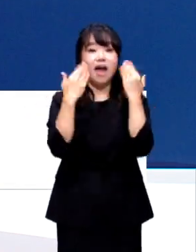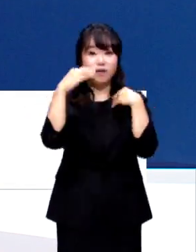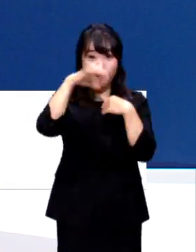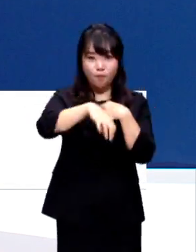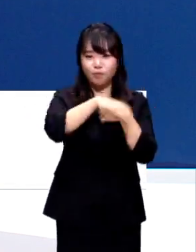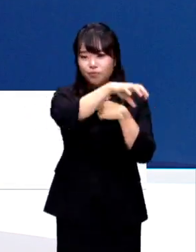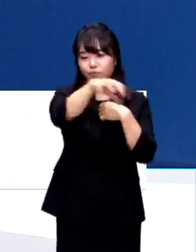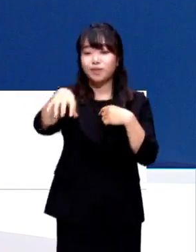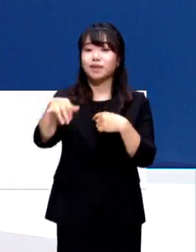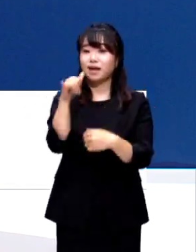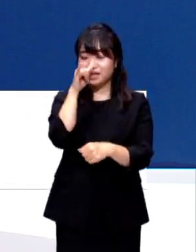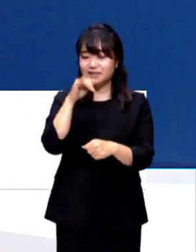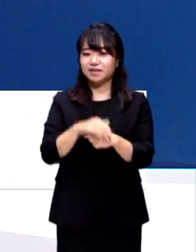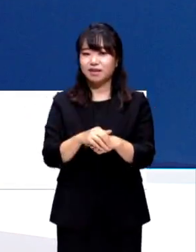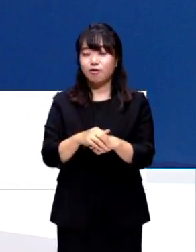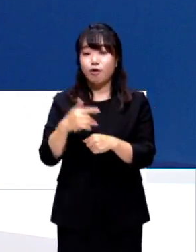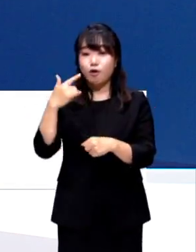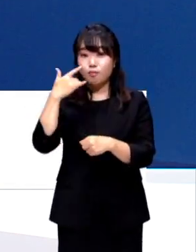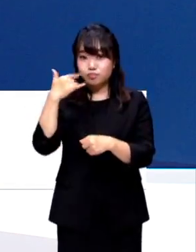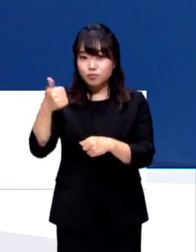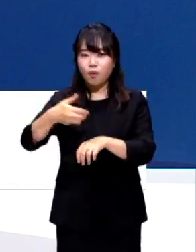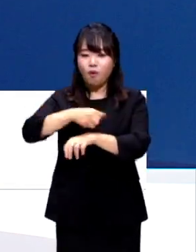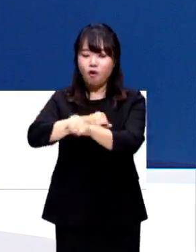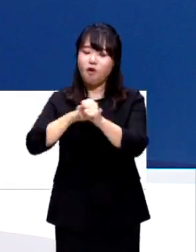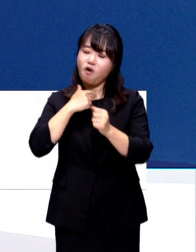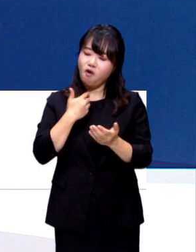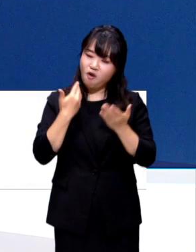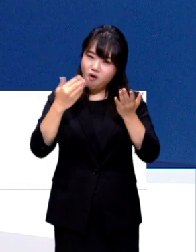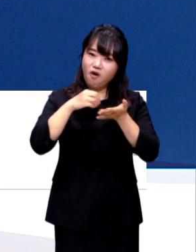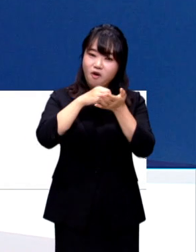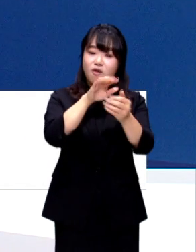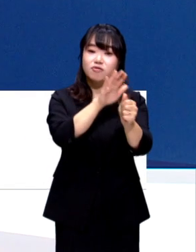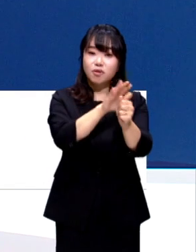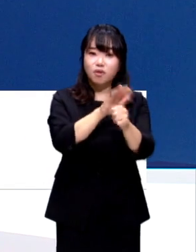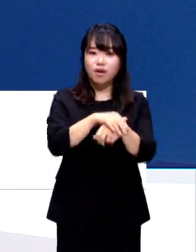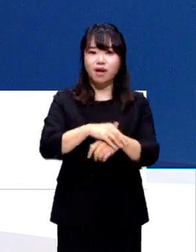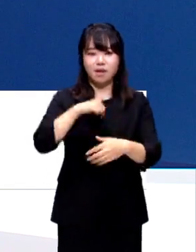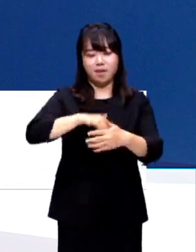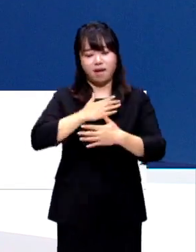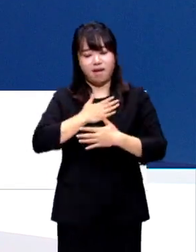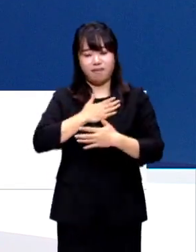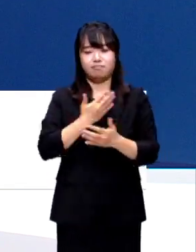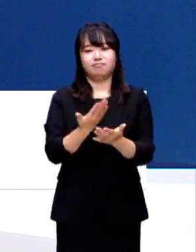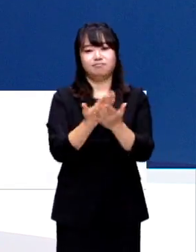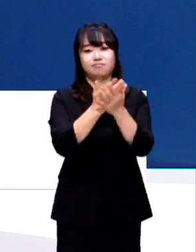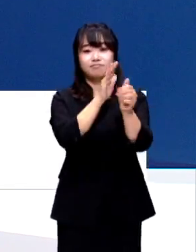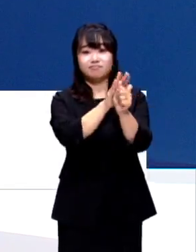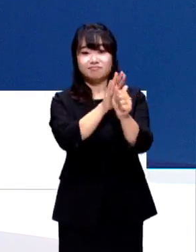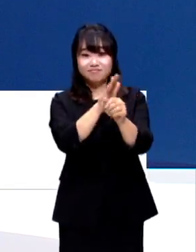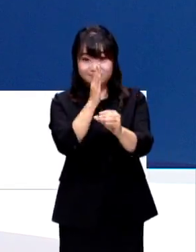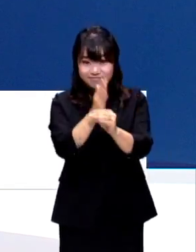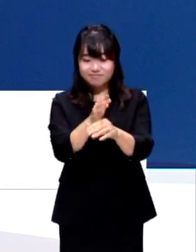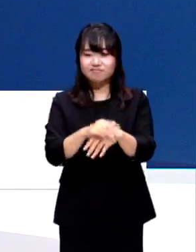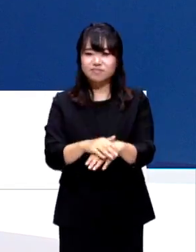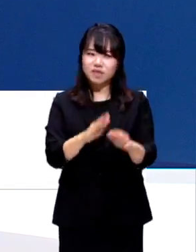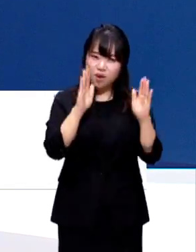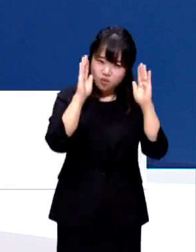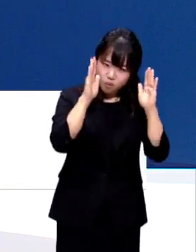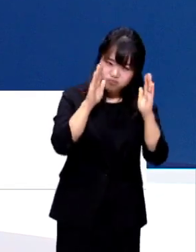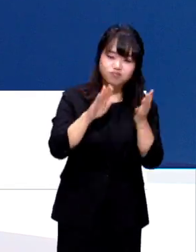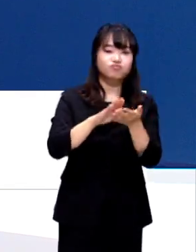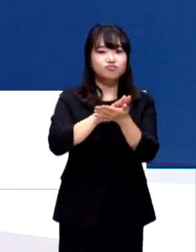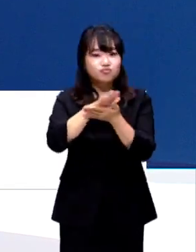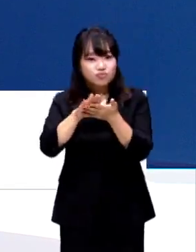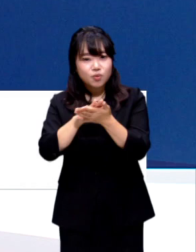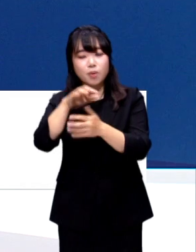운영되고 있습니다. 여기에 학부모들이 자원봉사자로 나서서 아이들의 정서 함양을 돕고 있는데요. 학습과 놀이 등을